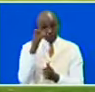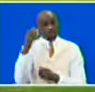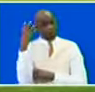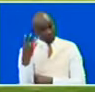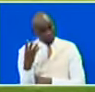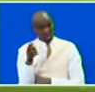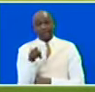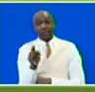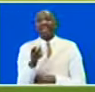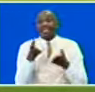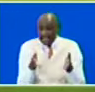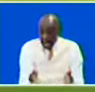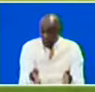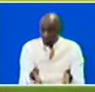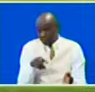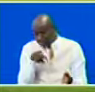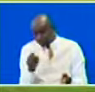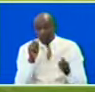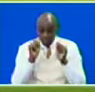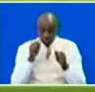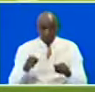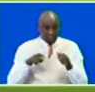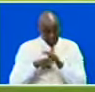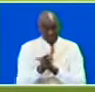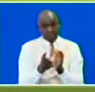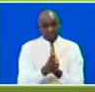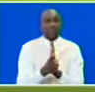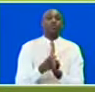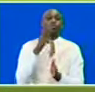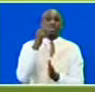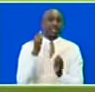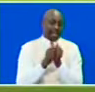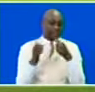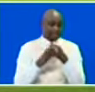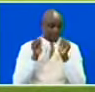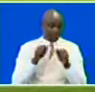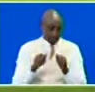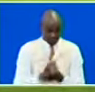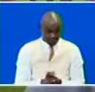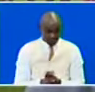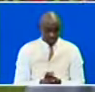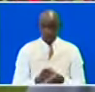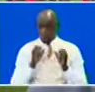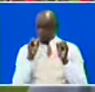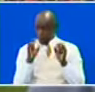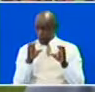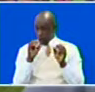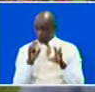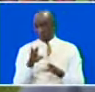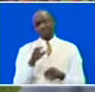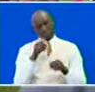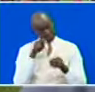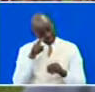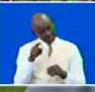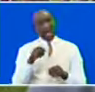na riao sasa ni angalau kufuzu kwa ubingwa mwaka 2019. Chini ya ukufunzi wa Stanley Okumbi, Harambee